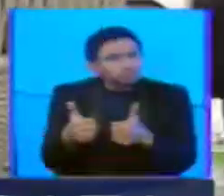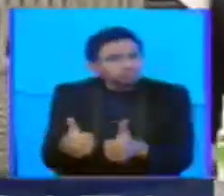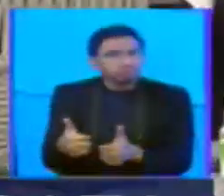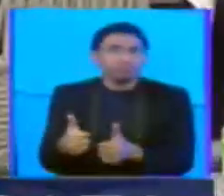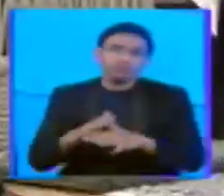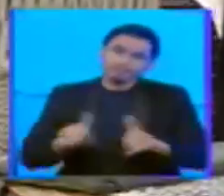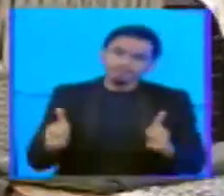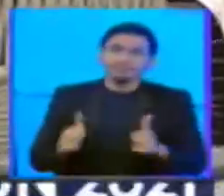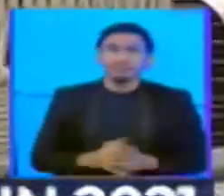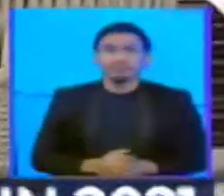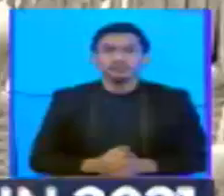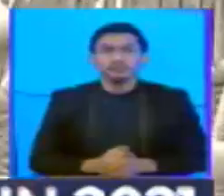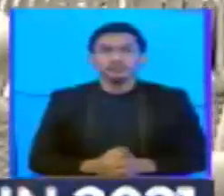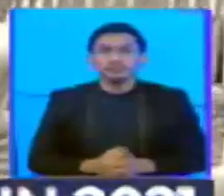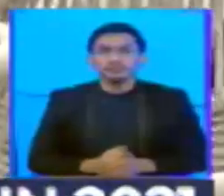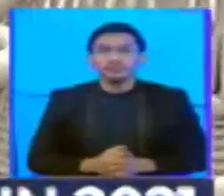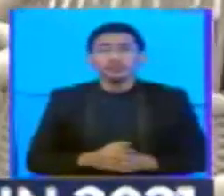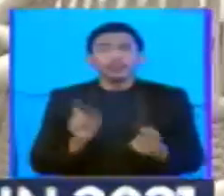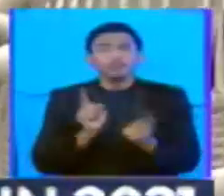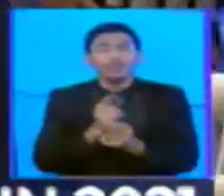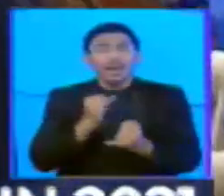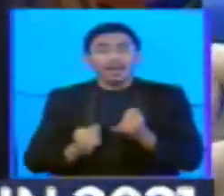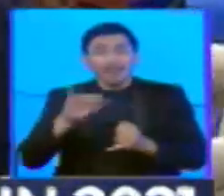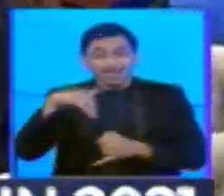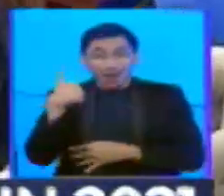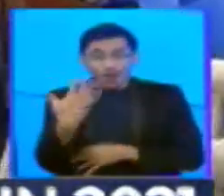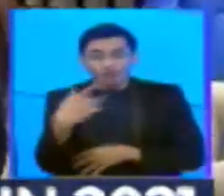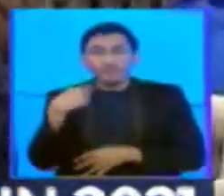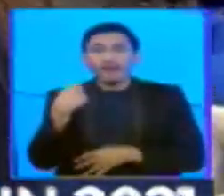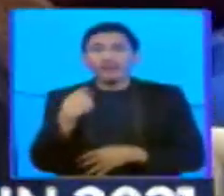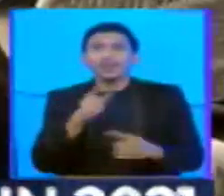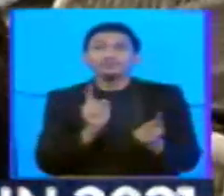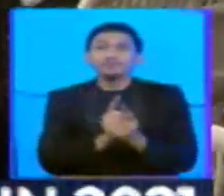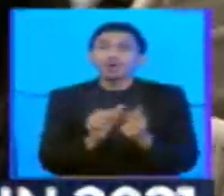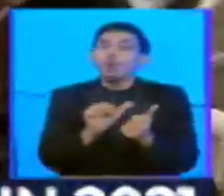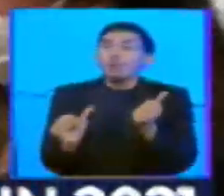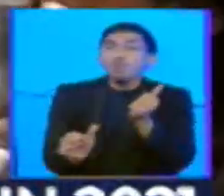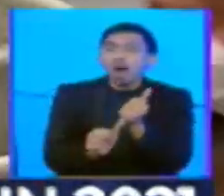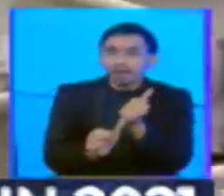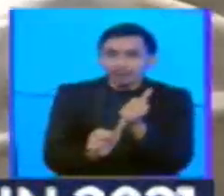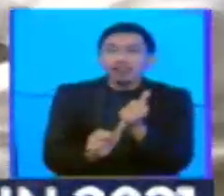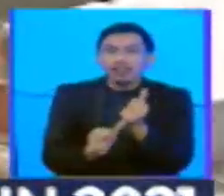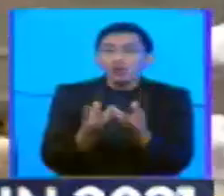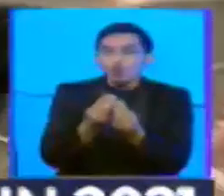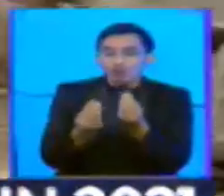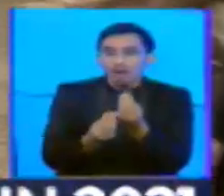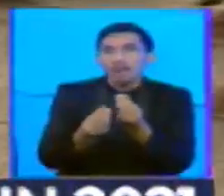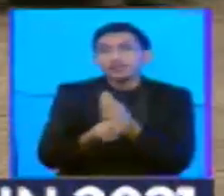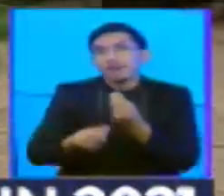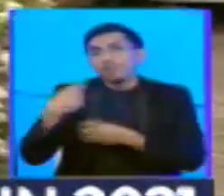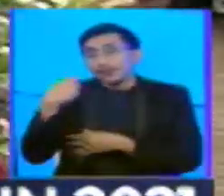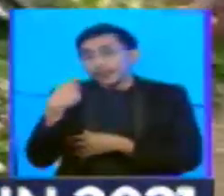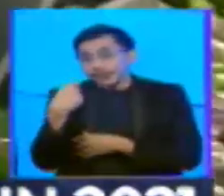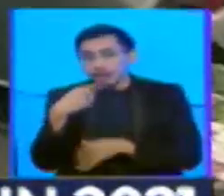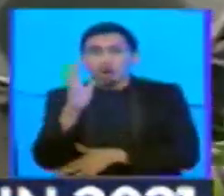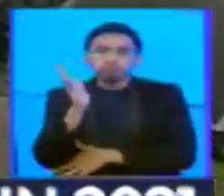dalam jumpa pers akhir tahun ini menparekraf didampingi Wamen parekraf Angela Tanoesoedibjo beserta pejabat kemenparekraf memaparkan beberapa